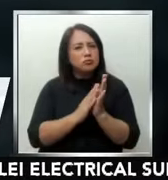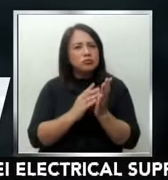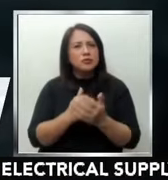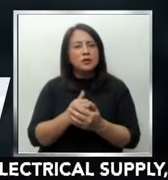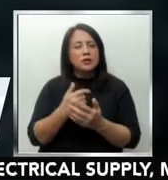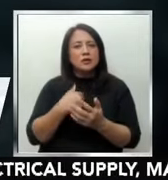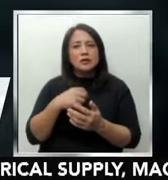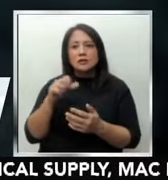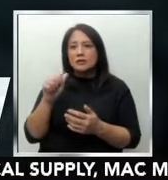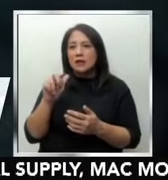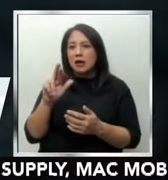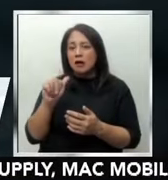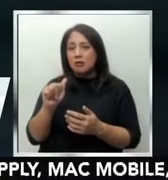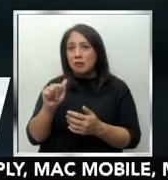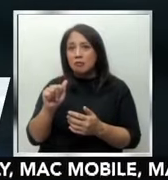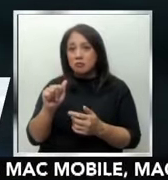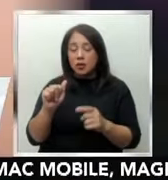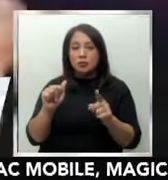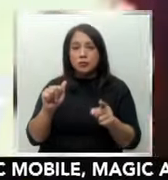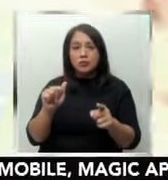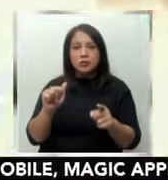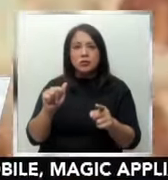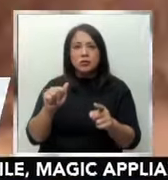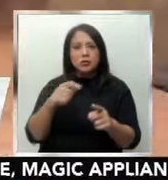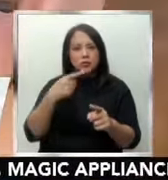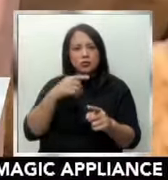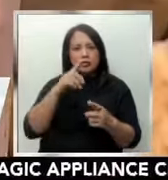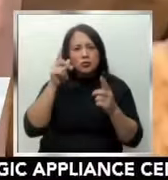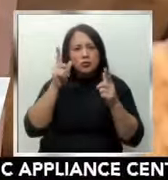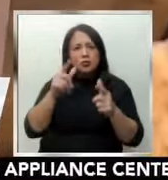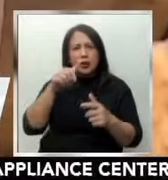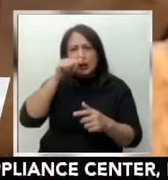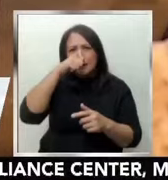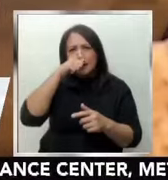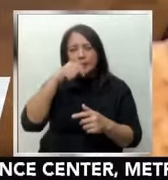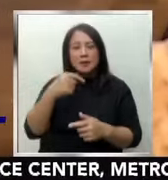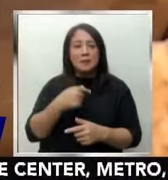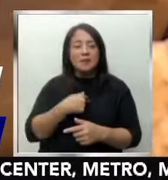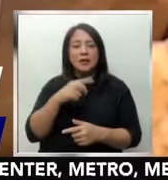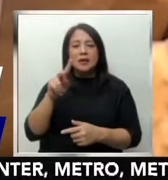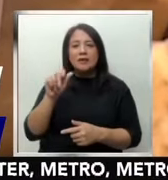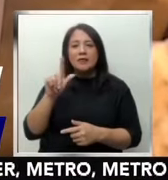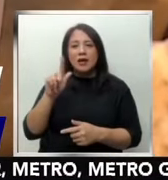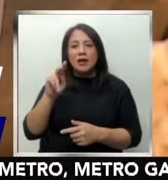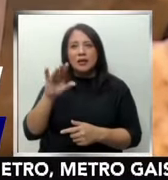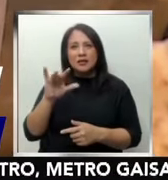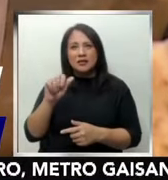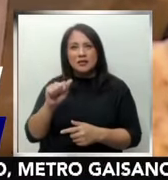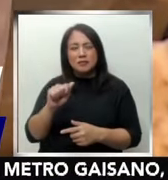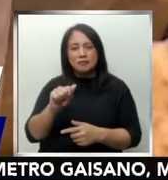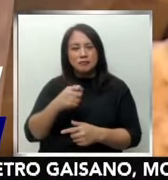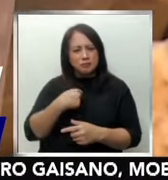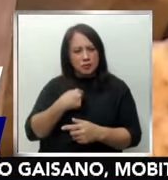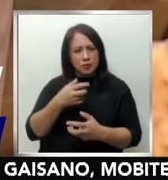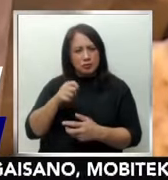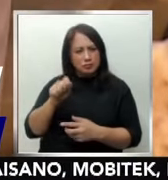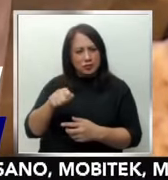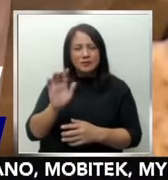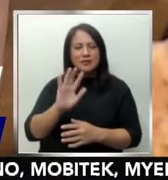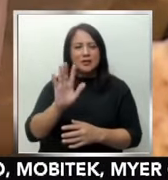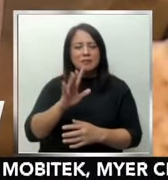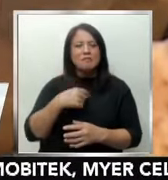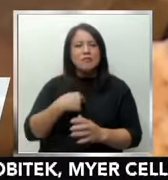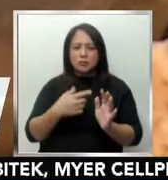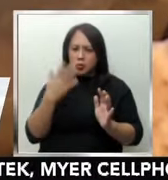Valencia na very anime yang look ako as Valencia hindi ko siya pwedeng i-judge so kailangan kong i-justify kung bakit